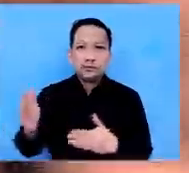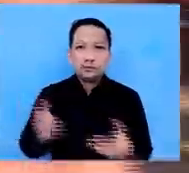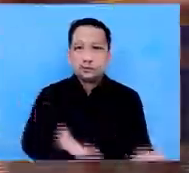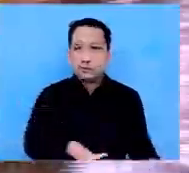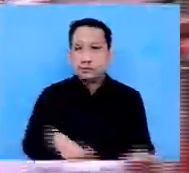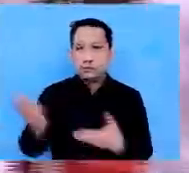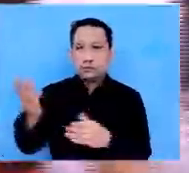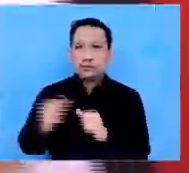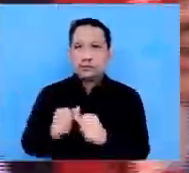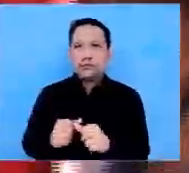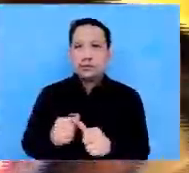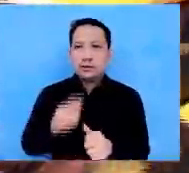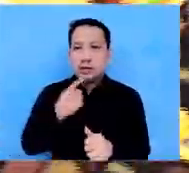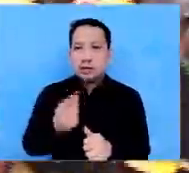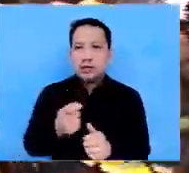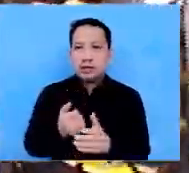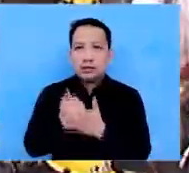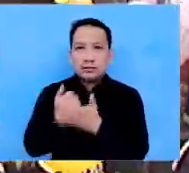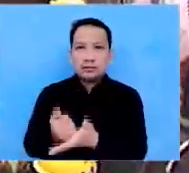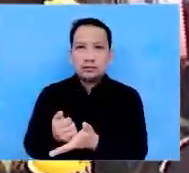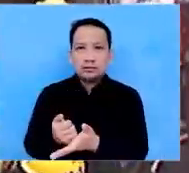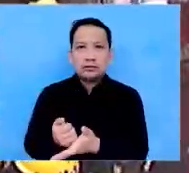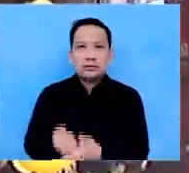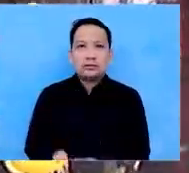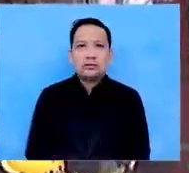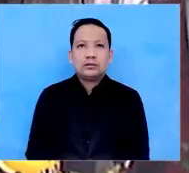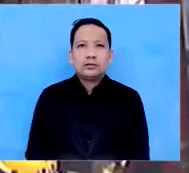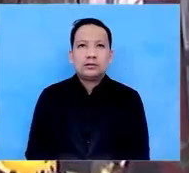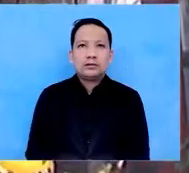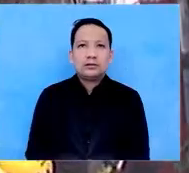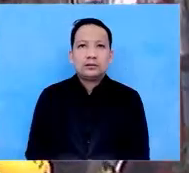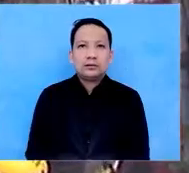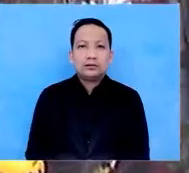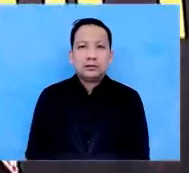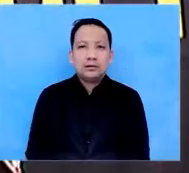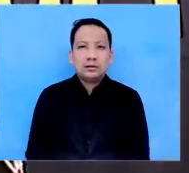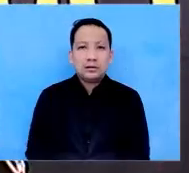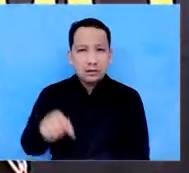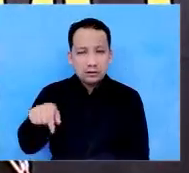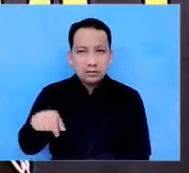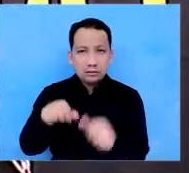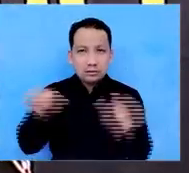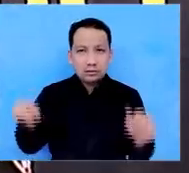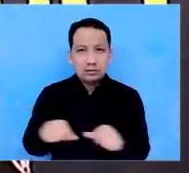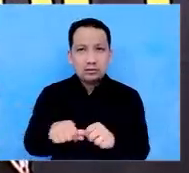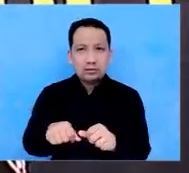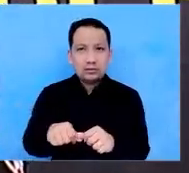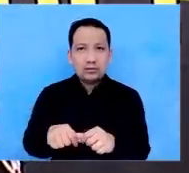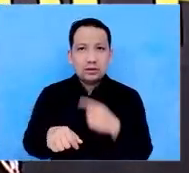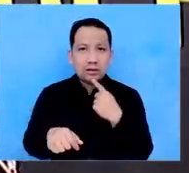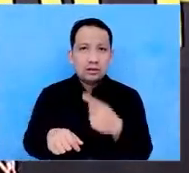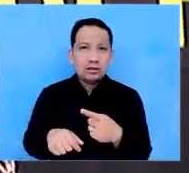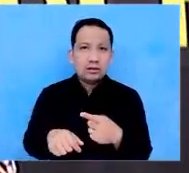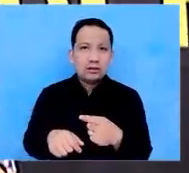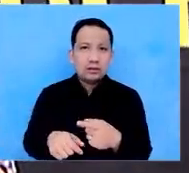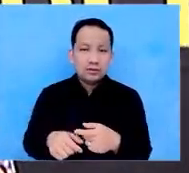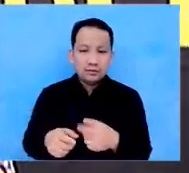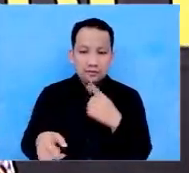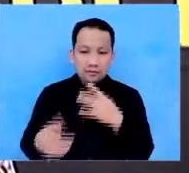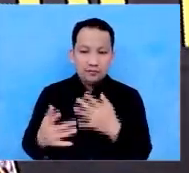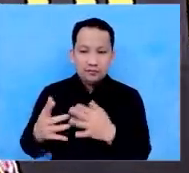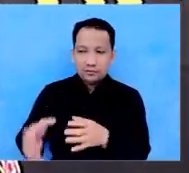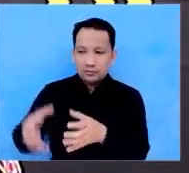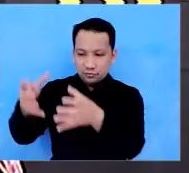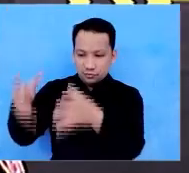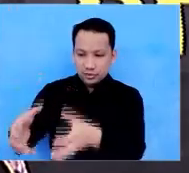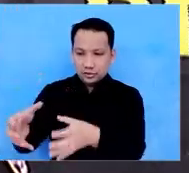ng mga timba para matulungan ang mga bumbero. This area po kasi ay wala po tayong available na hydrant, water hydrant